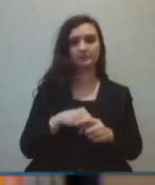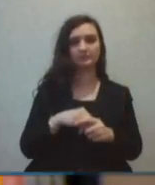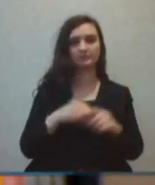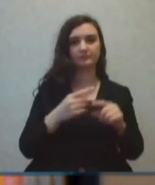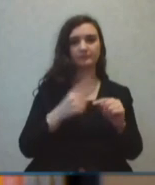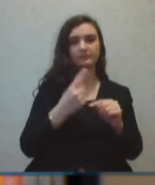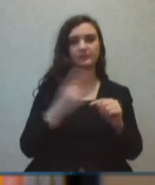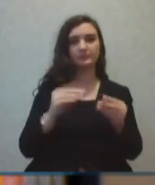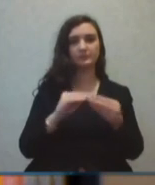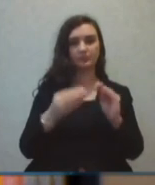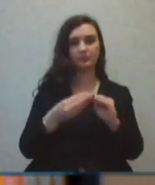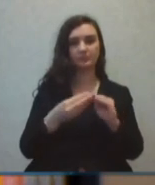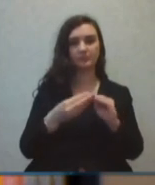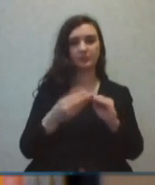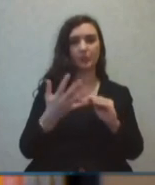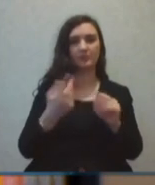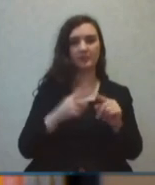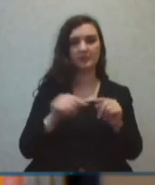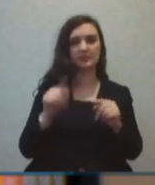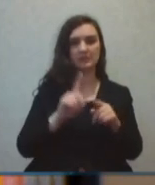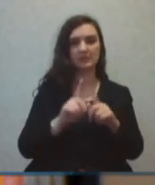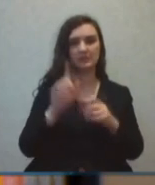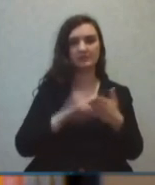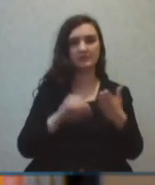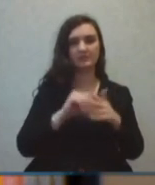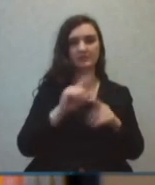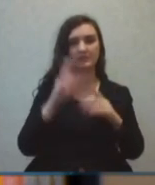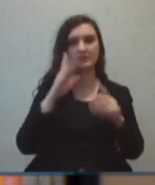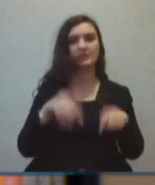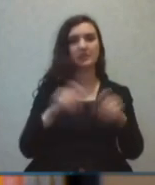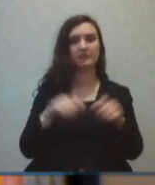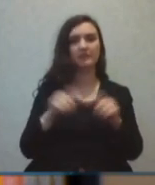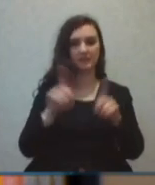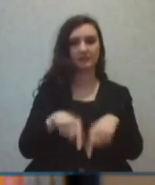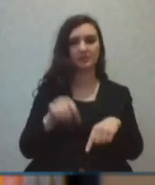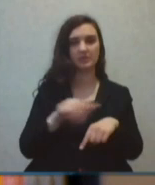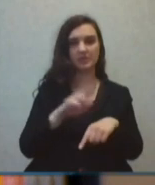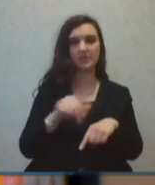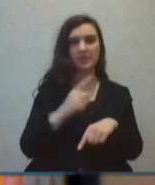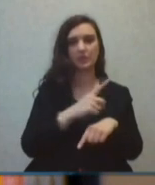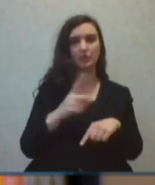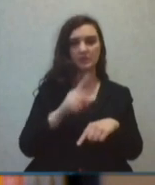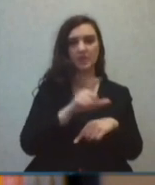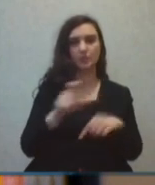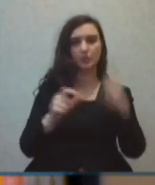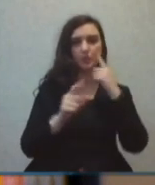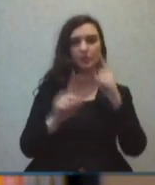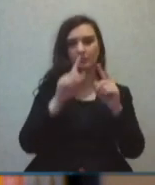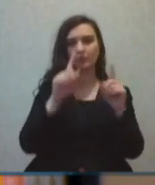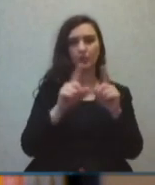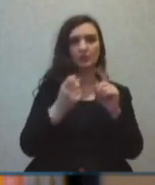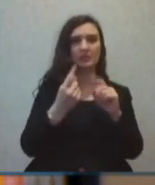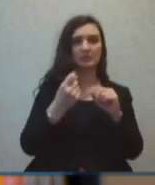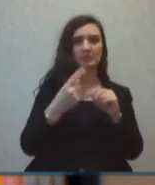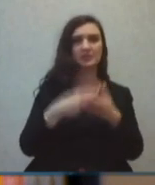ერთ-ერთ პრობლემად, რომელიც იწვევს ძილის დარღვევასაც. და რატომღაც ხალხს გონია, რომ იცით, აი